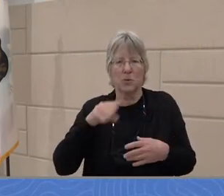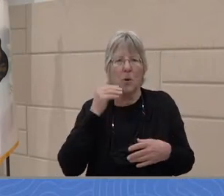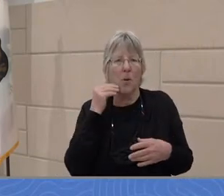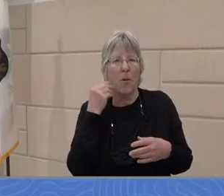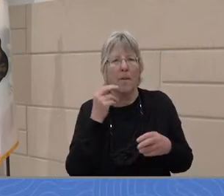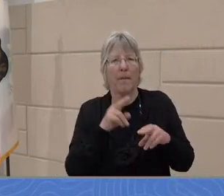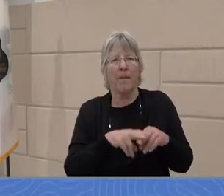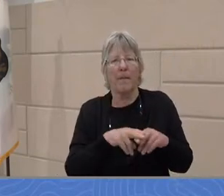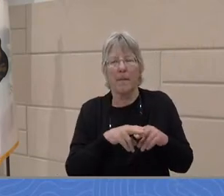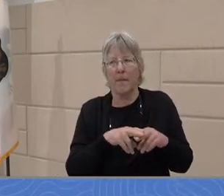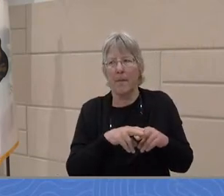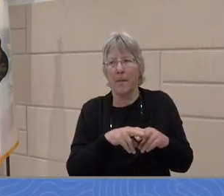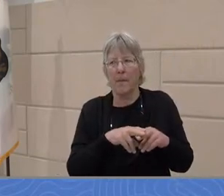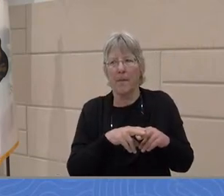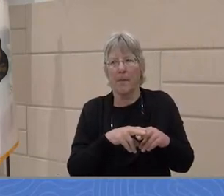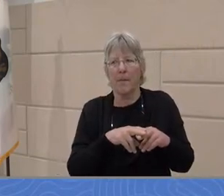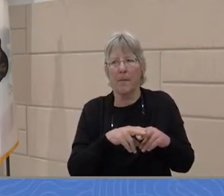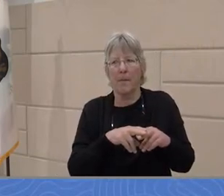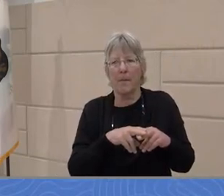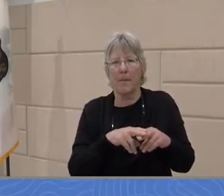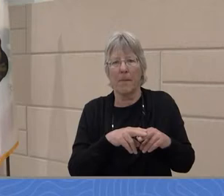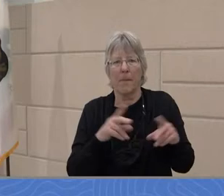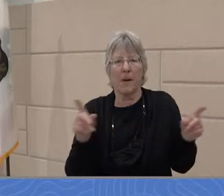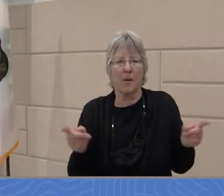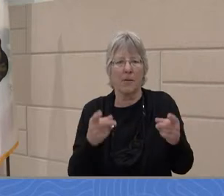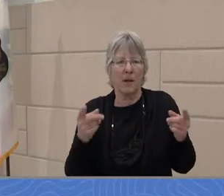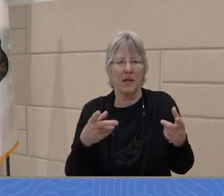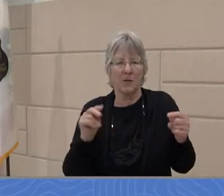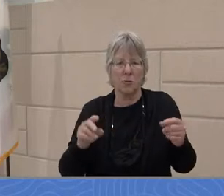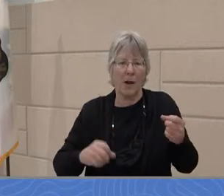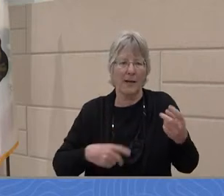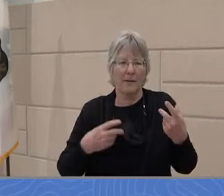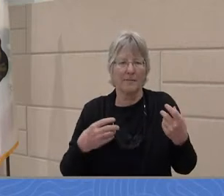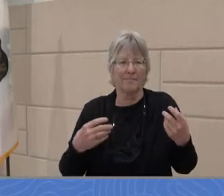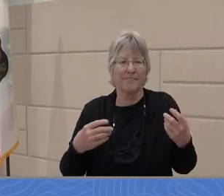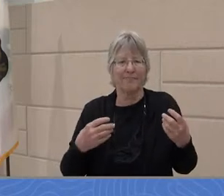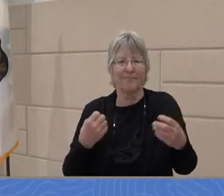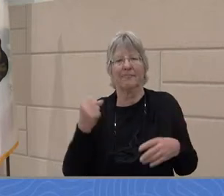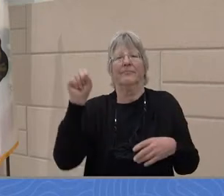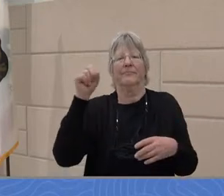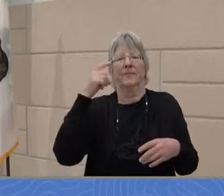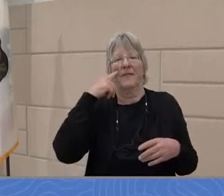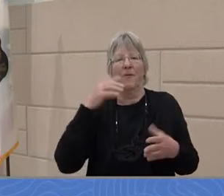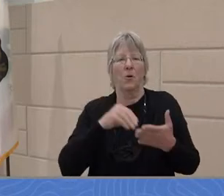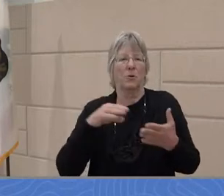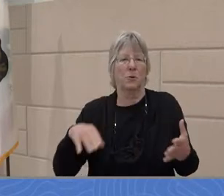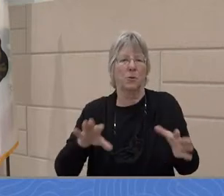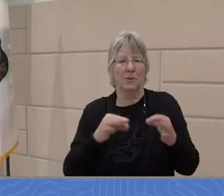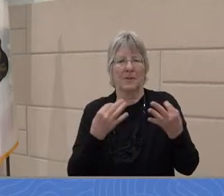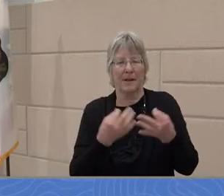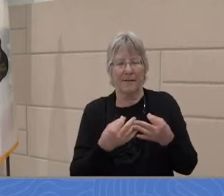សូមពិនិត្យលើចំណុចនេះដើម្បីគ្រប់គ្រងទៅលើសាសនាក្រុមគ្រួសាររបស់យើង